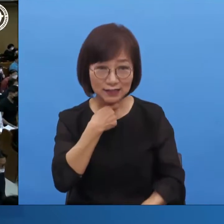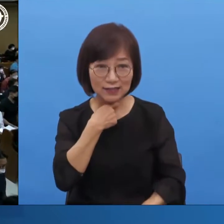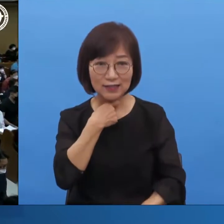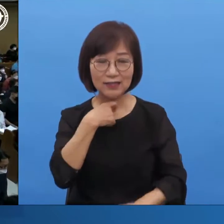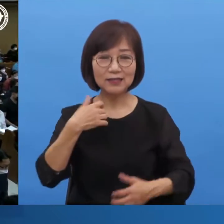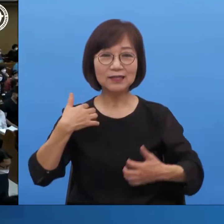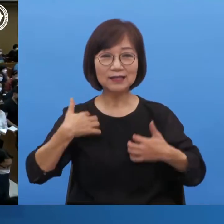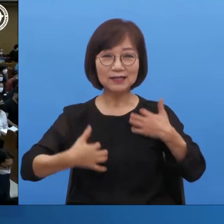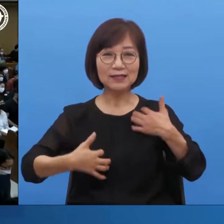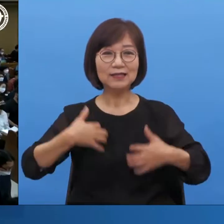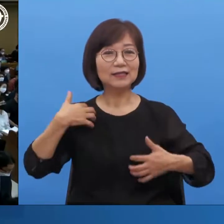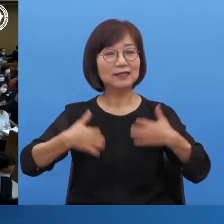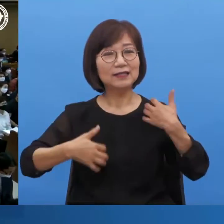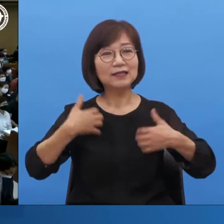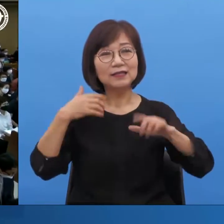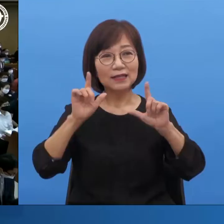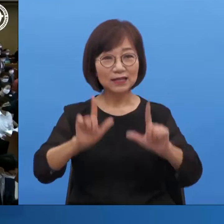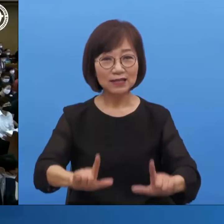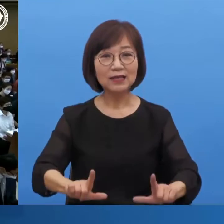살아가리